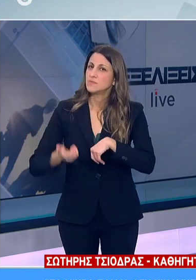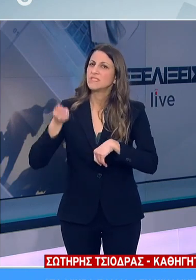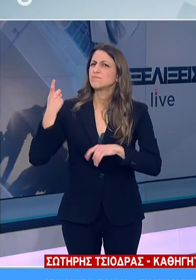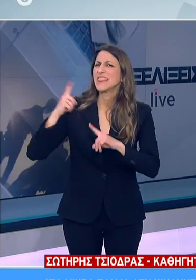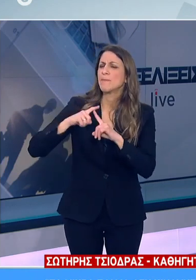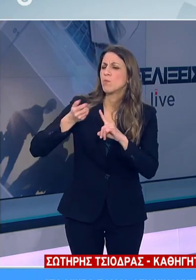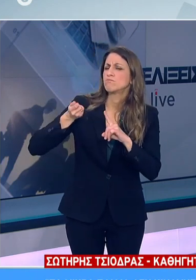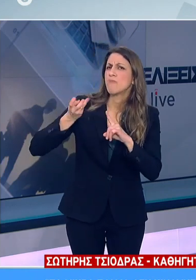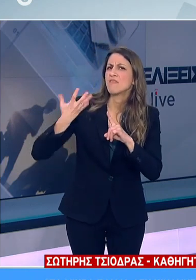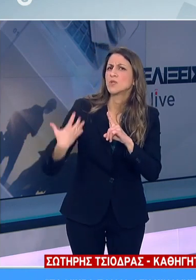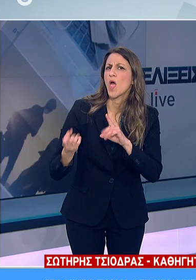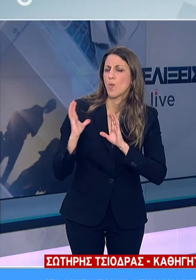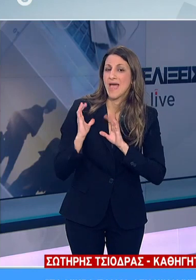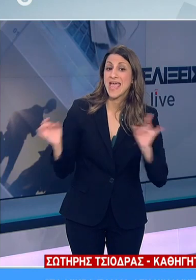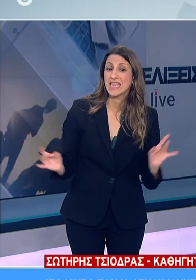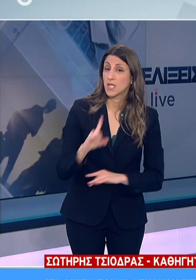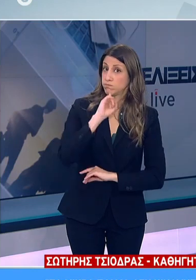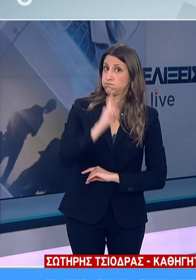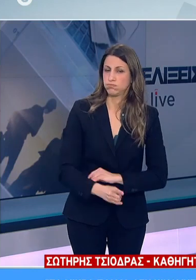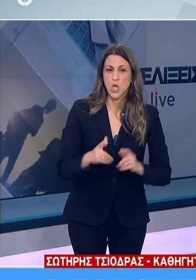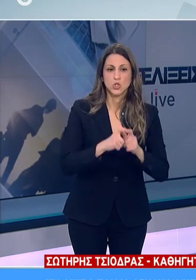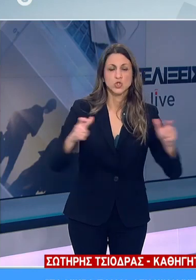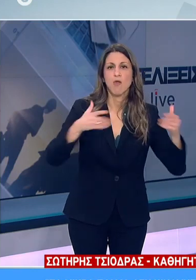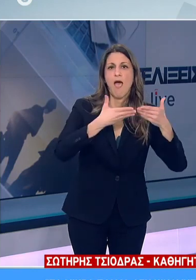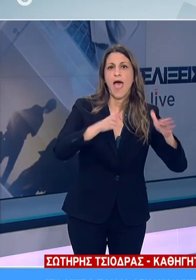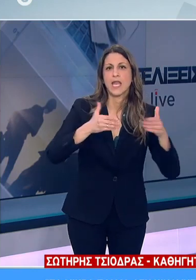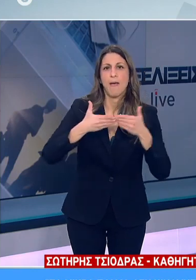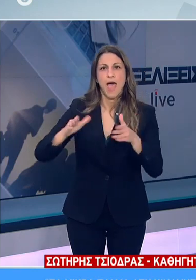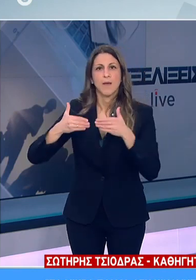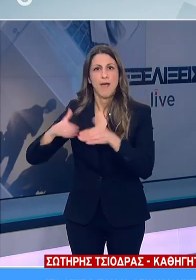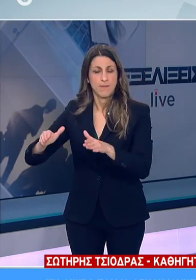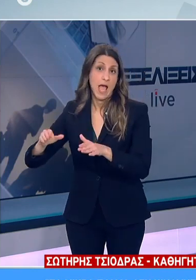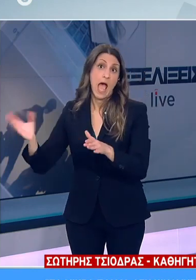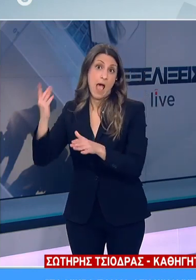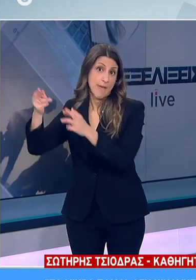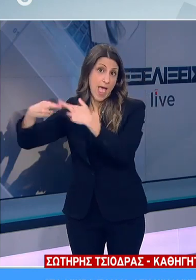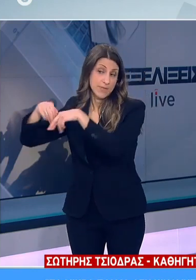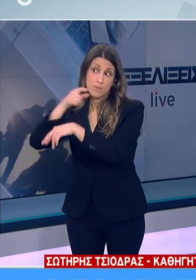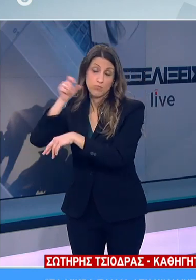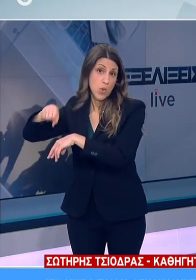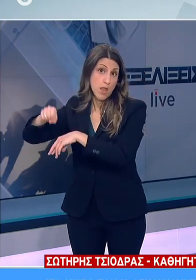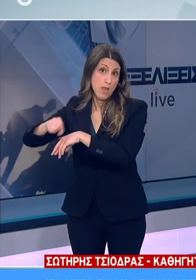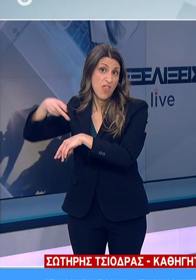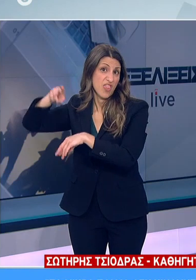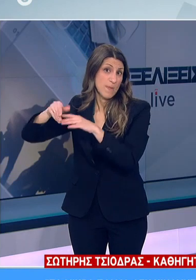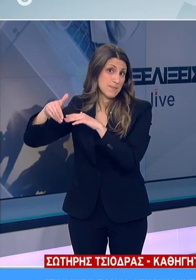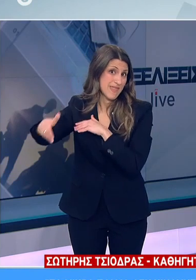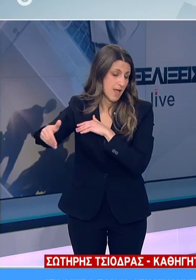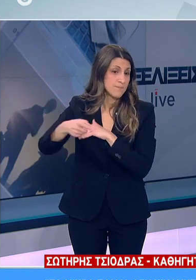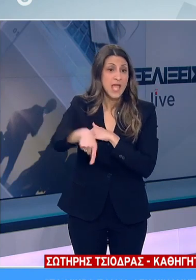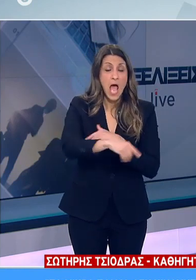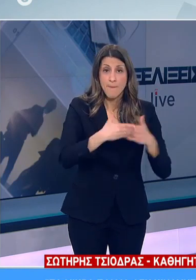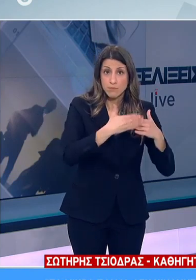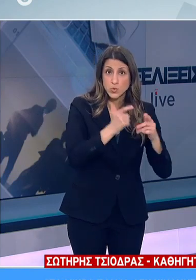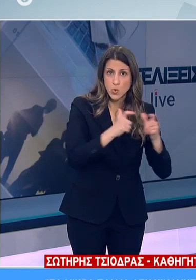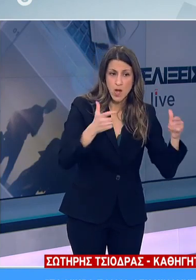πώς το άνοιγμα των σχολείων, εάν αυτό κριθεί και υπάρξει αντίστοιχη εισήγηση από την Επιτροπή τις επόμενες 48 ώρες, θα επηρεάσει